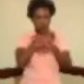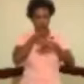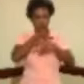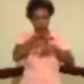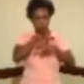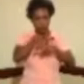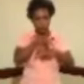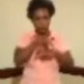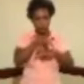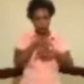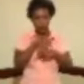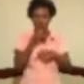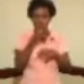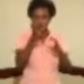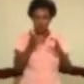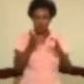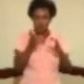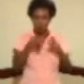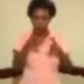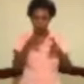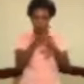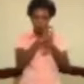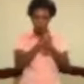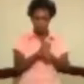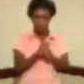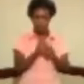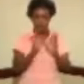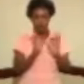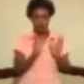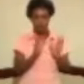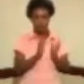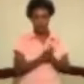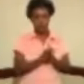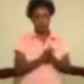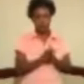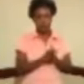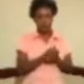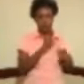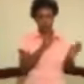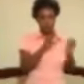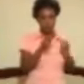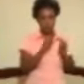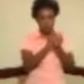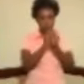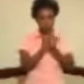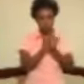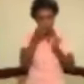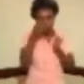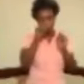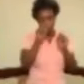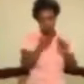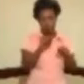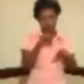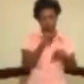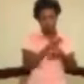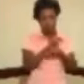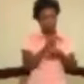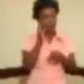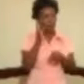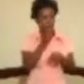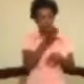de propriété, mais il y a météo, surtout les terres qui sont limitrophes, météo ensemble pour être avec l'aide de l'État, avec l'aide